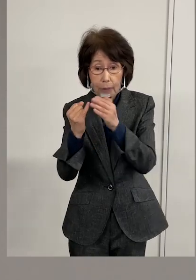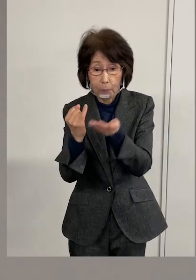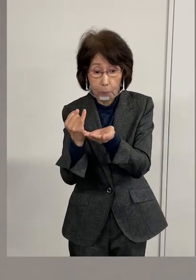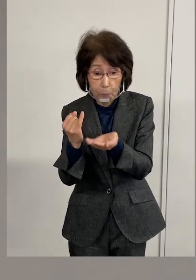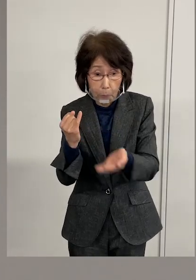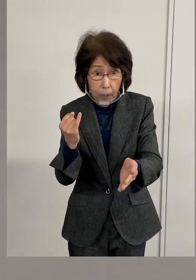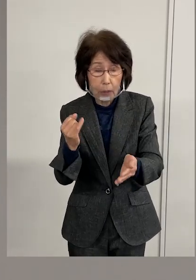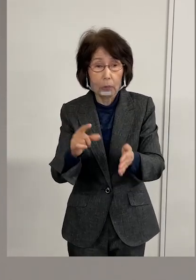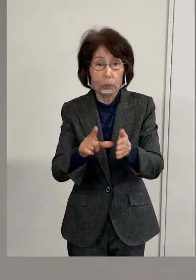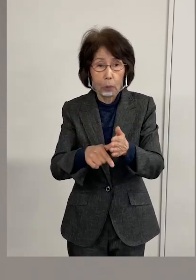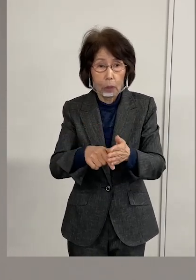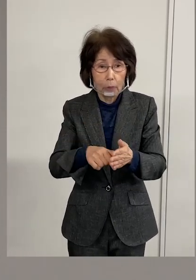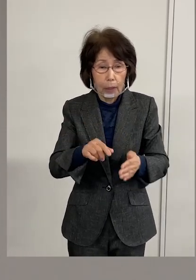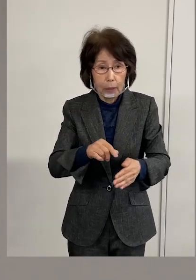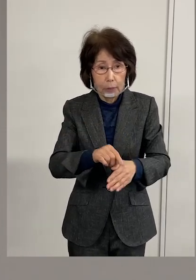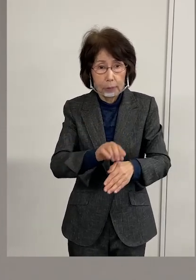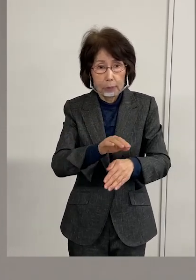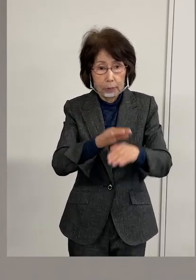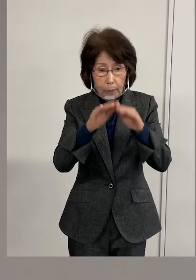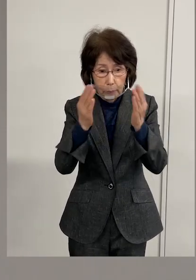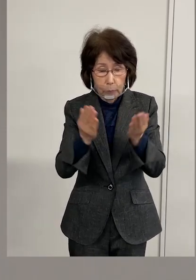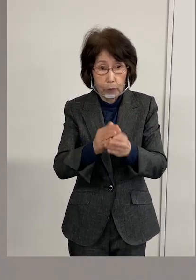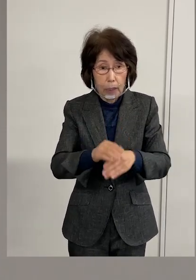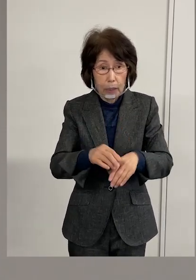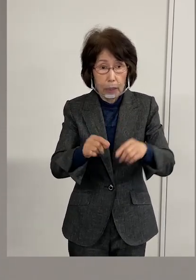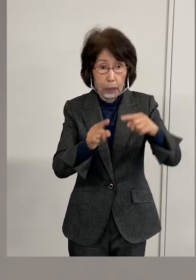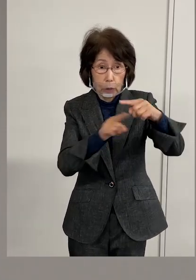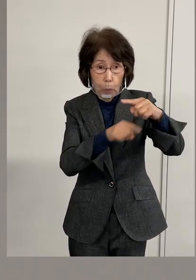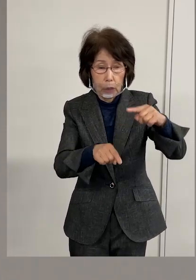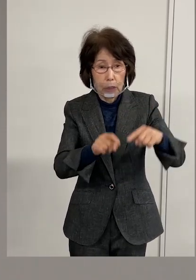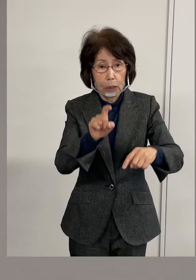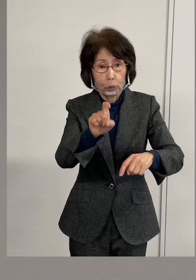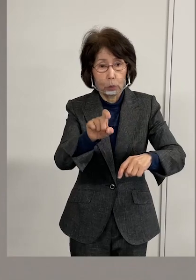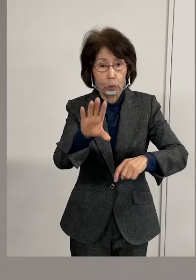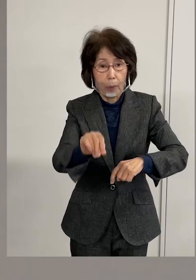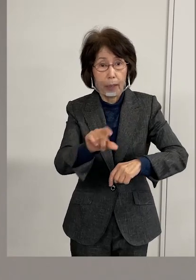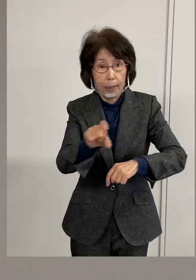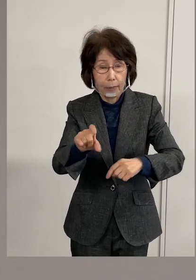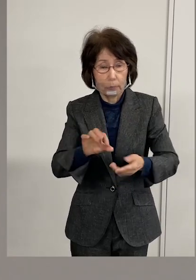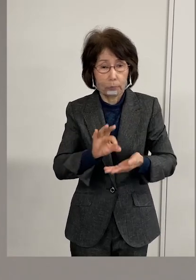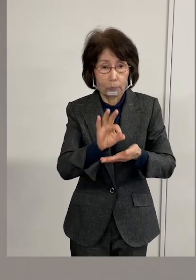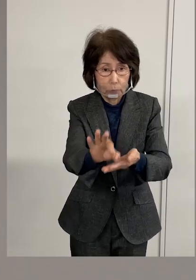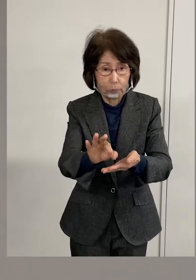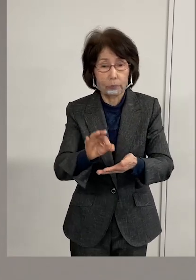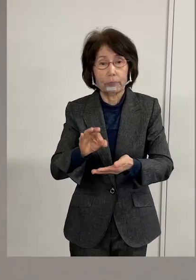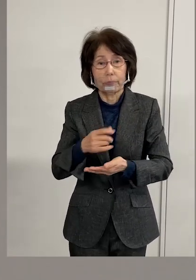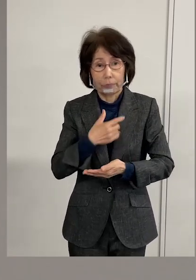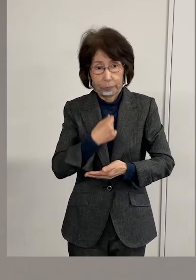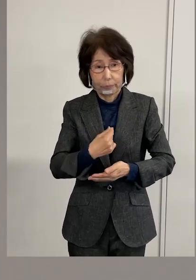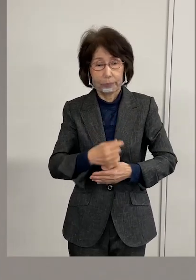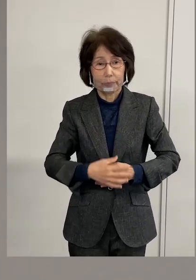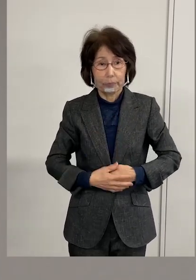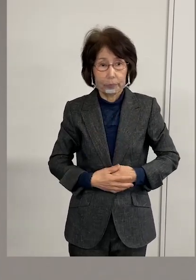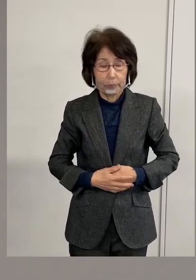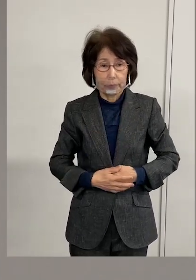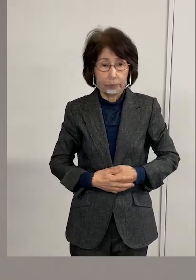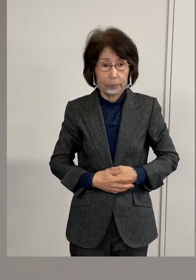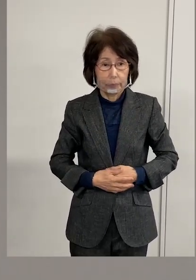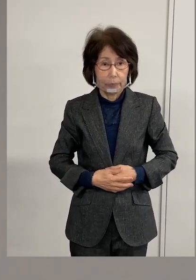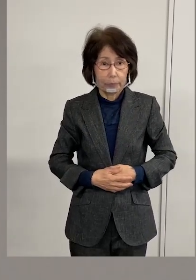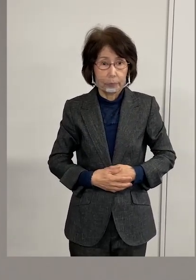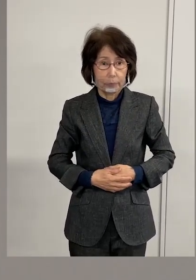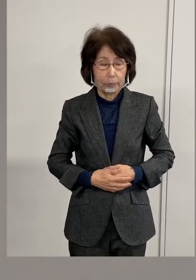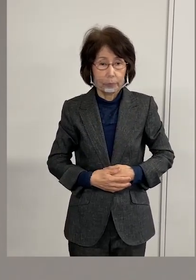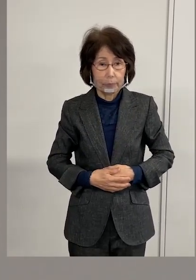ですね、全体で10万円の支給を行うということで、順次入りたいと思います。もう一つ資料があります